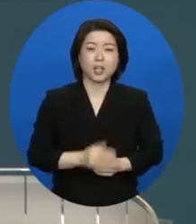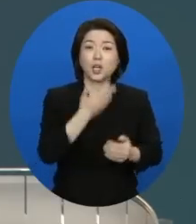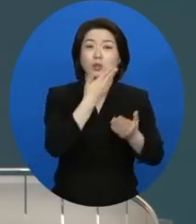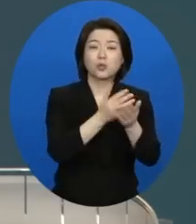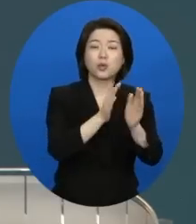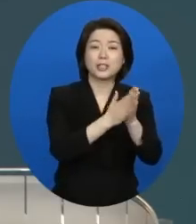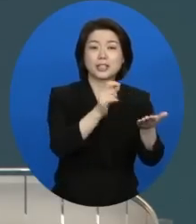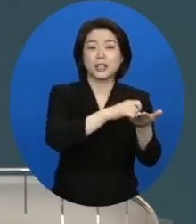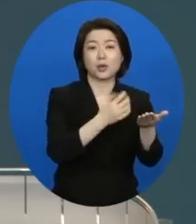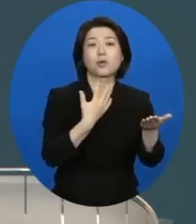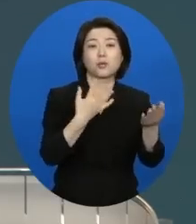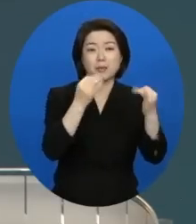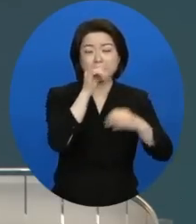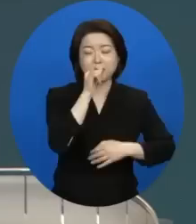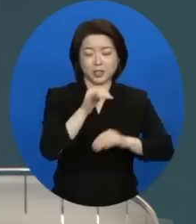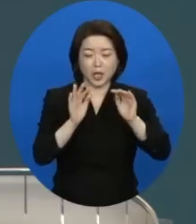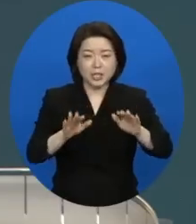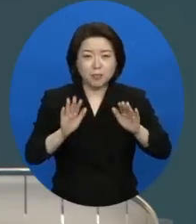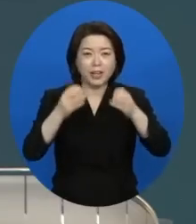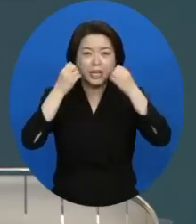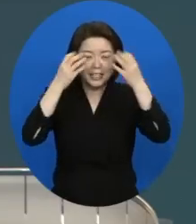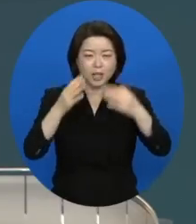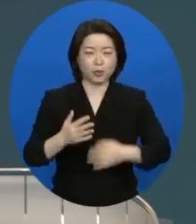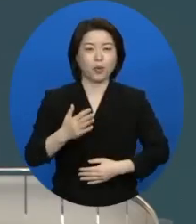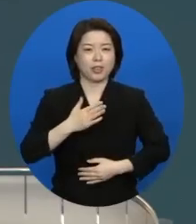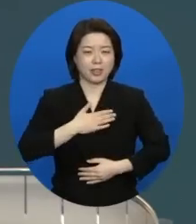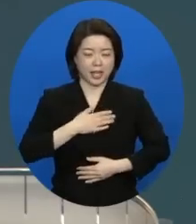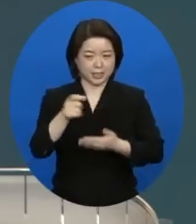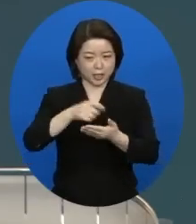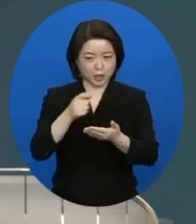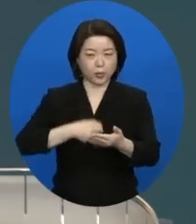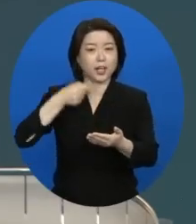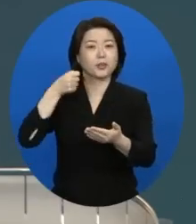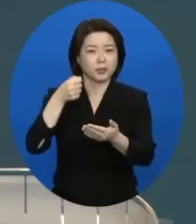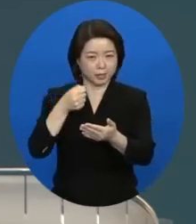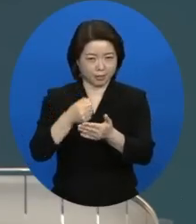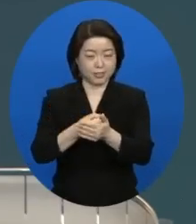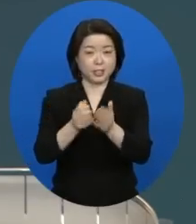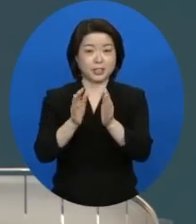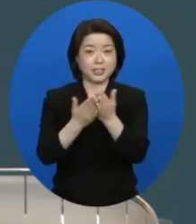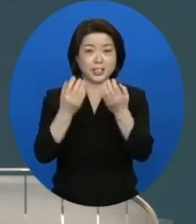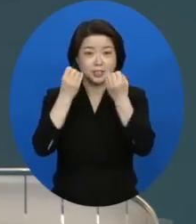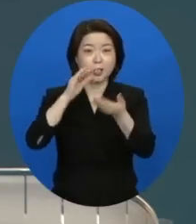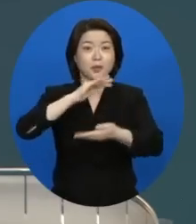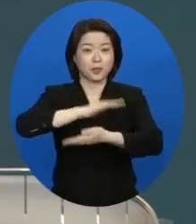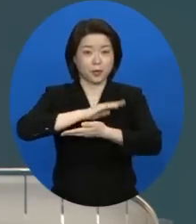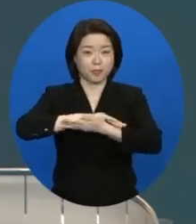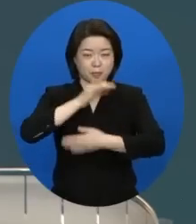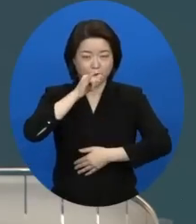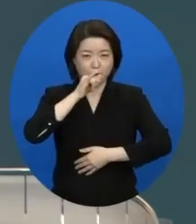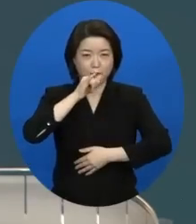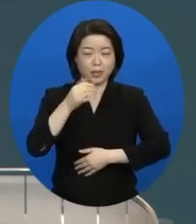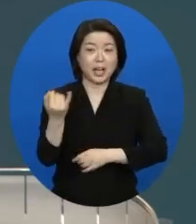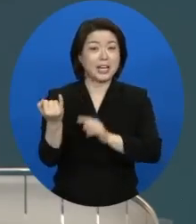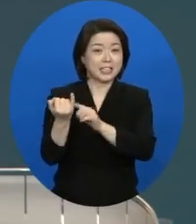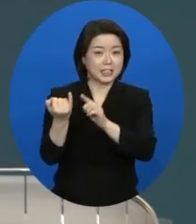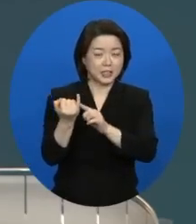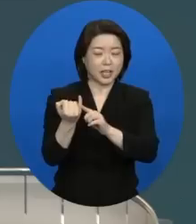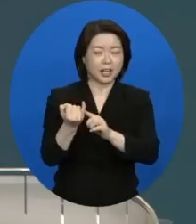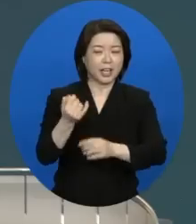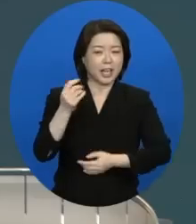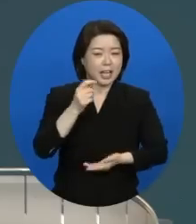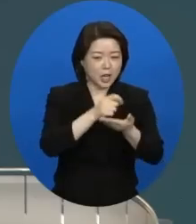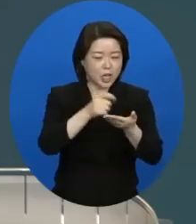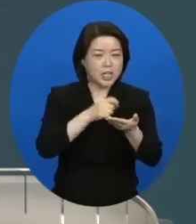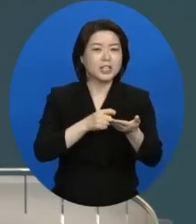나는 기록하기로 했다 하는 제목의 책을 쓰셨어요. 한근영 사모님이 쓰신 예수 동행 일기를 책으로